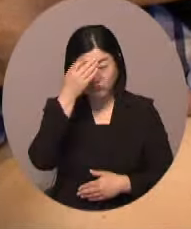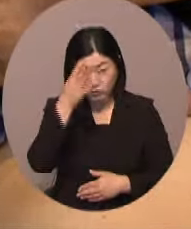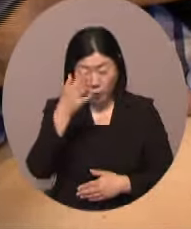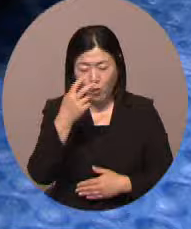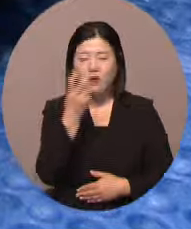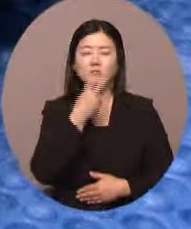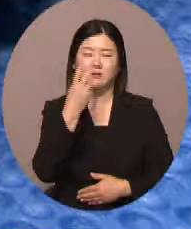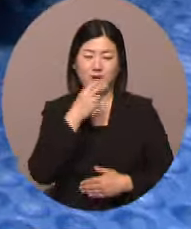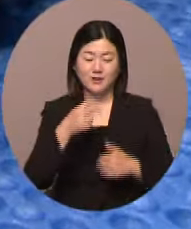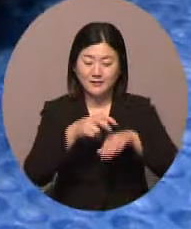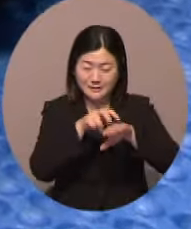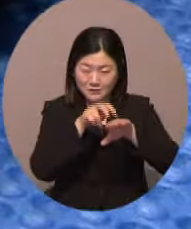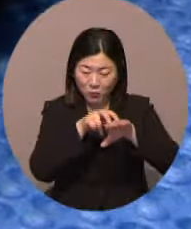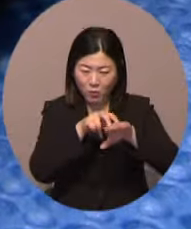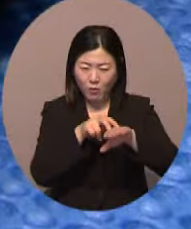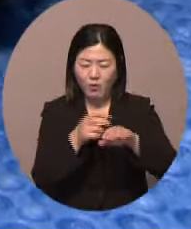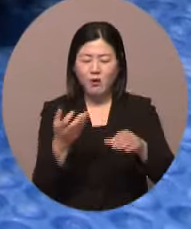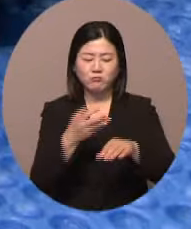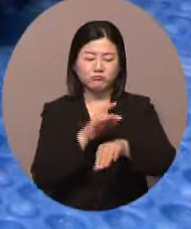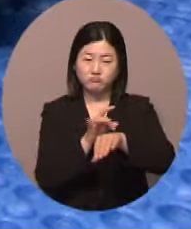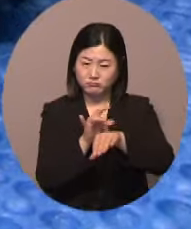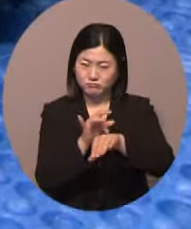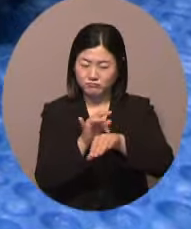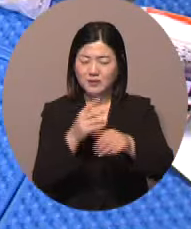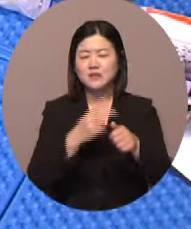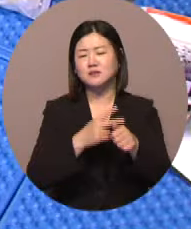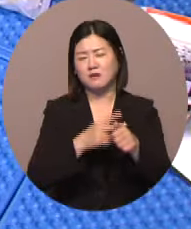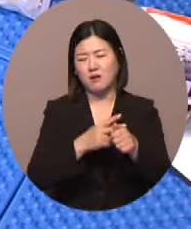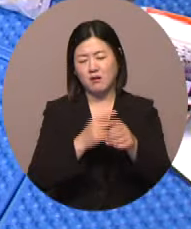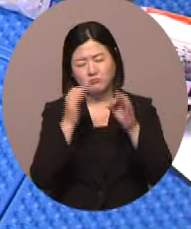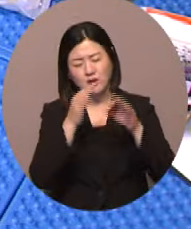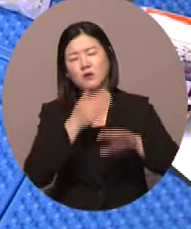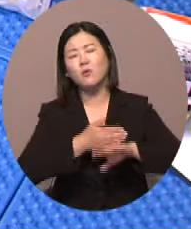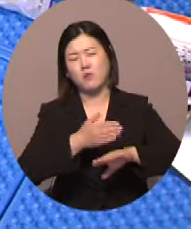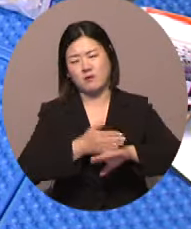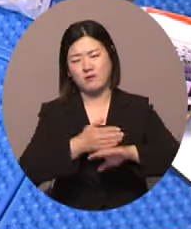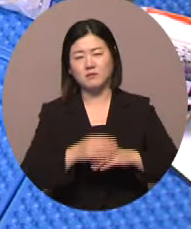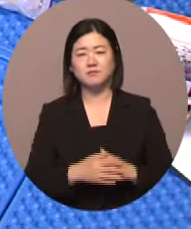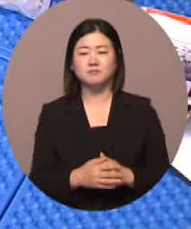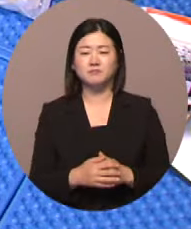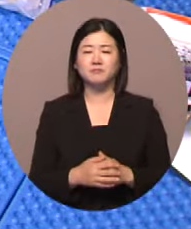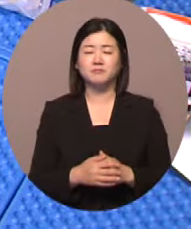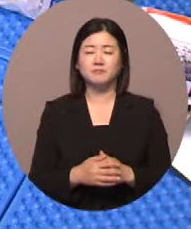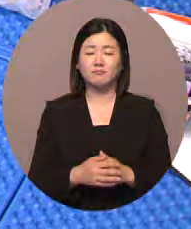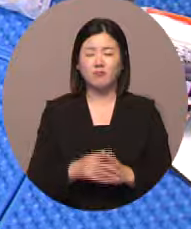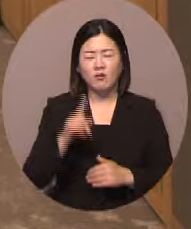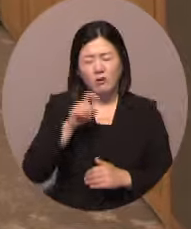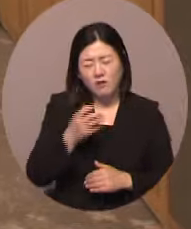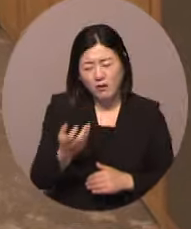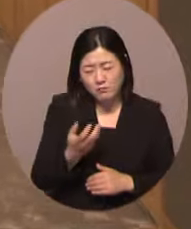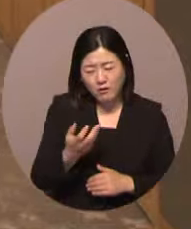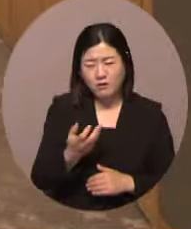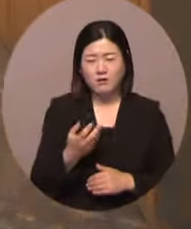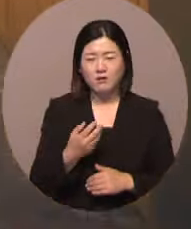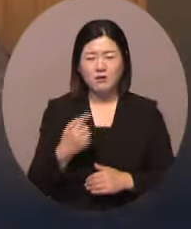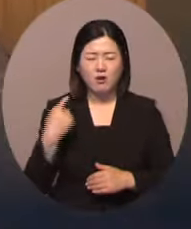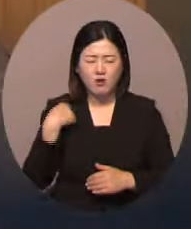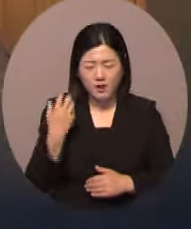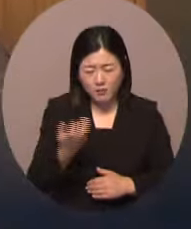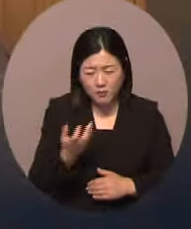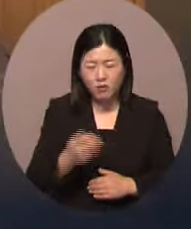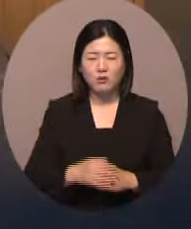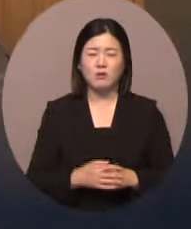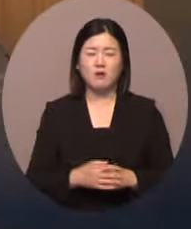검진과 진료, 아픈 곳에 침까지 놔주는 의사들이 고마울 따름입니다. 허리도 아프고 막 어깨도